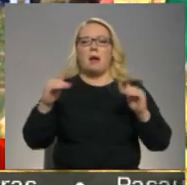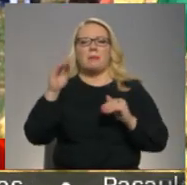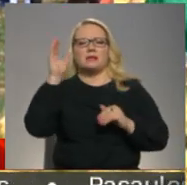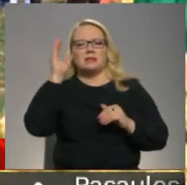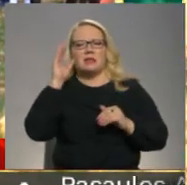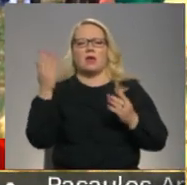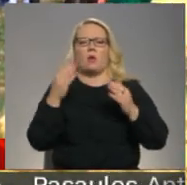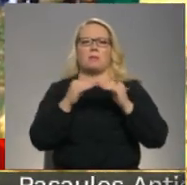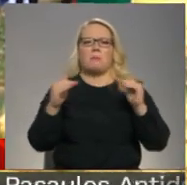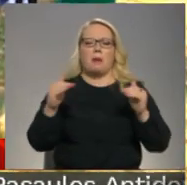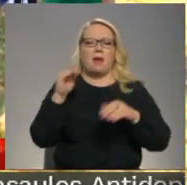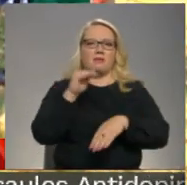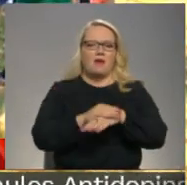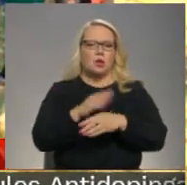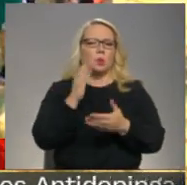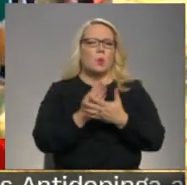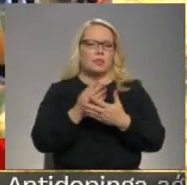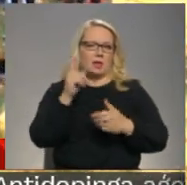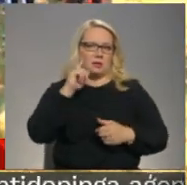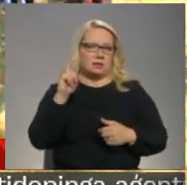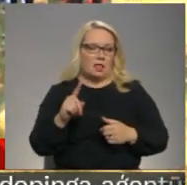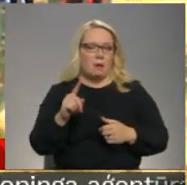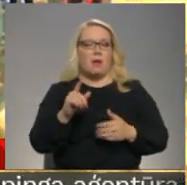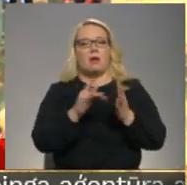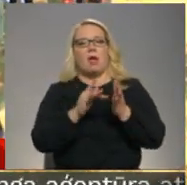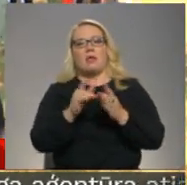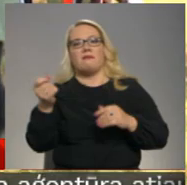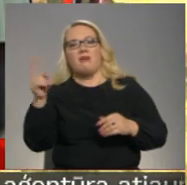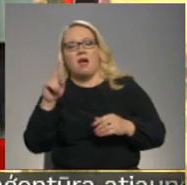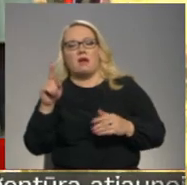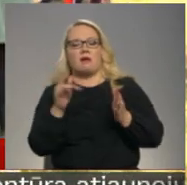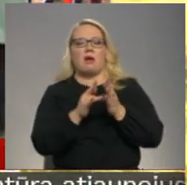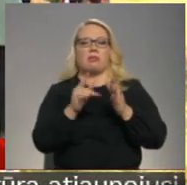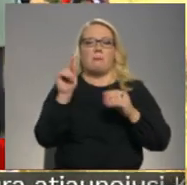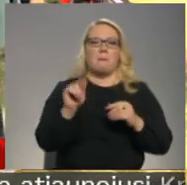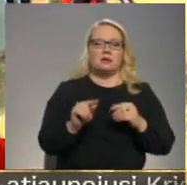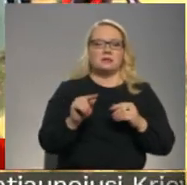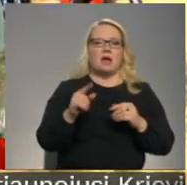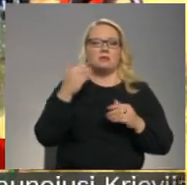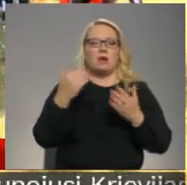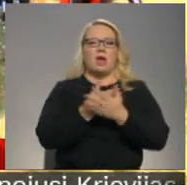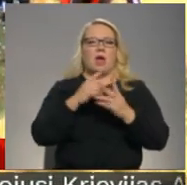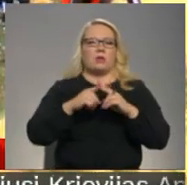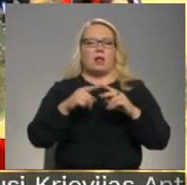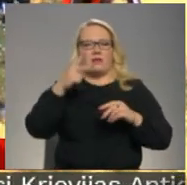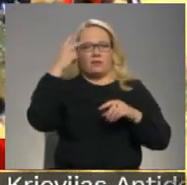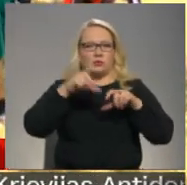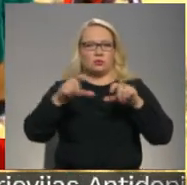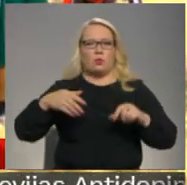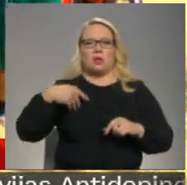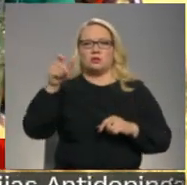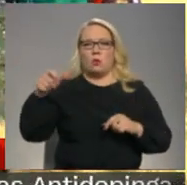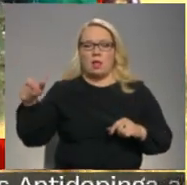kādi pamat fakti viņiem noteikti ir zināmi. Kādam vairāk, kādam mazāk, es pieļauju, ka Jaunjelgavas vidusskolas skolēniem vairāk,